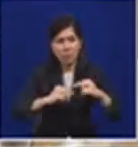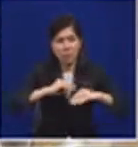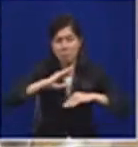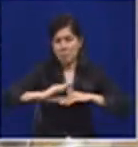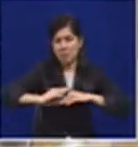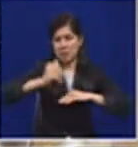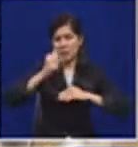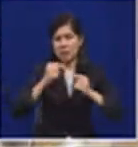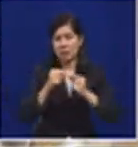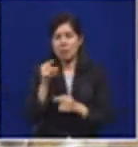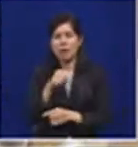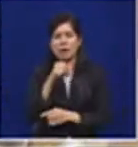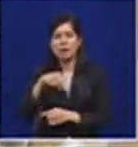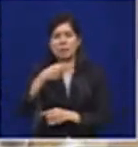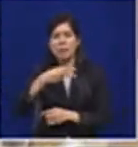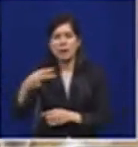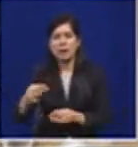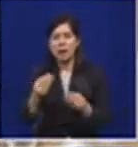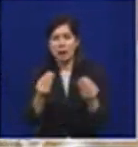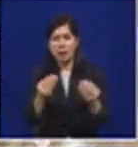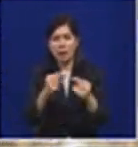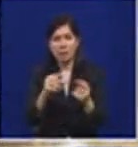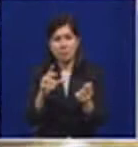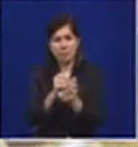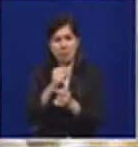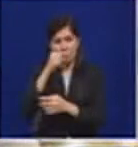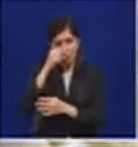ให้กับเยาวชนไทยค่ะโดยเฉพาะภาษาอังกฤษ